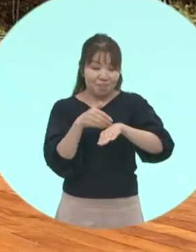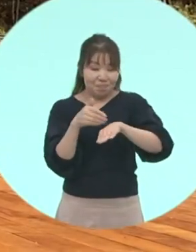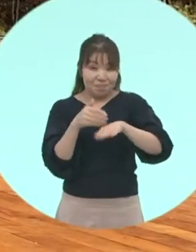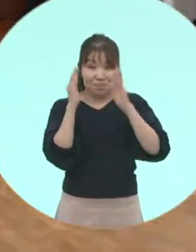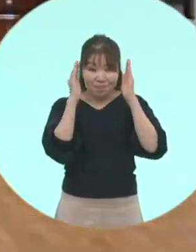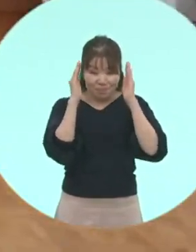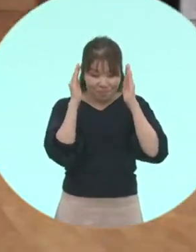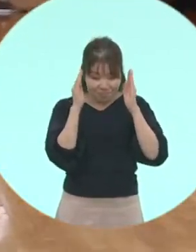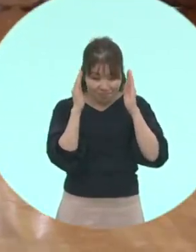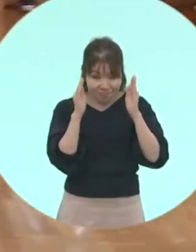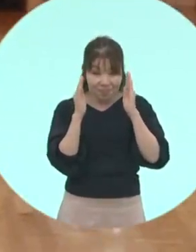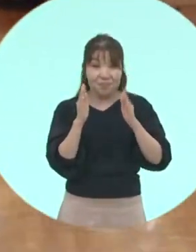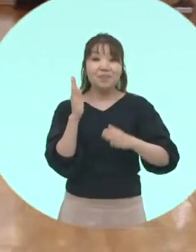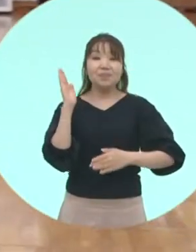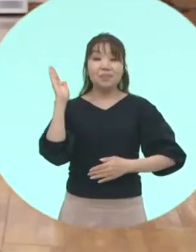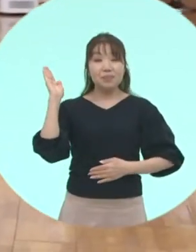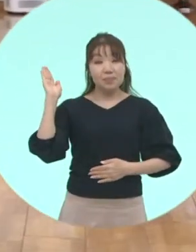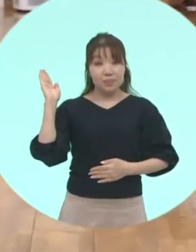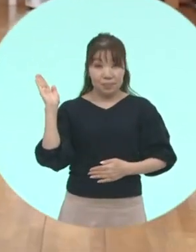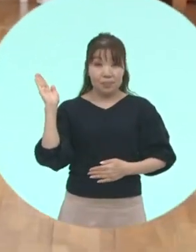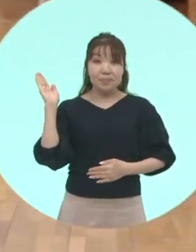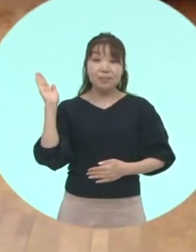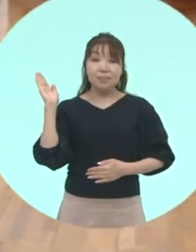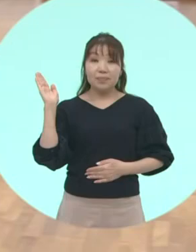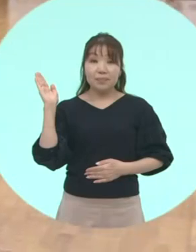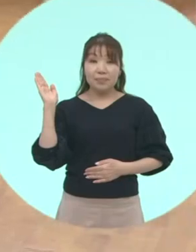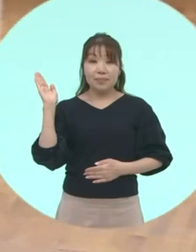練習に余念がありません。